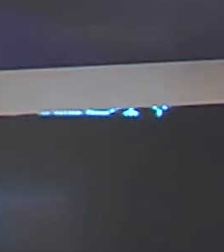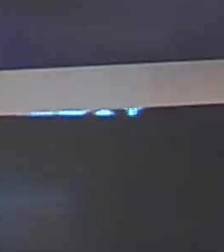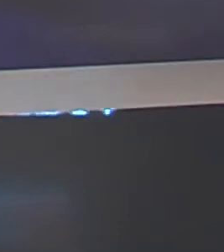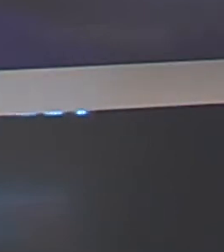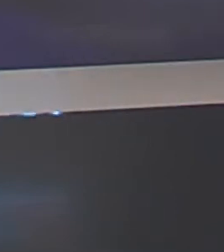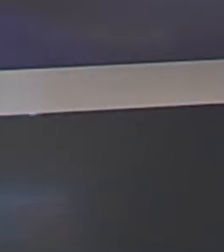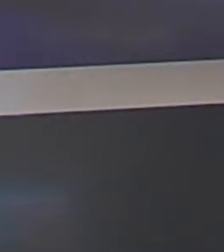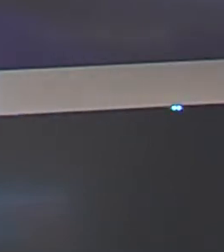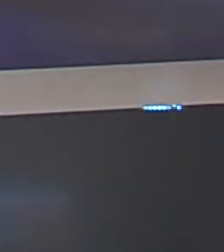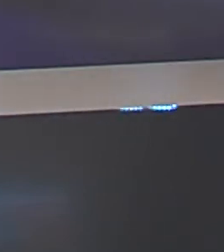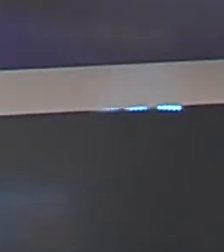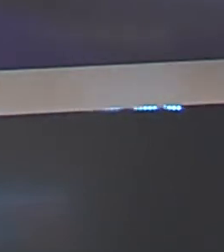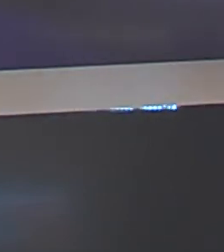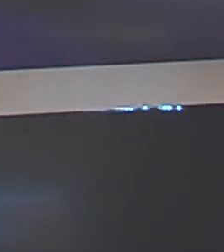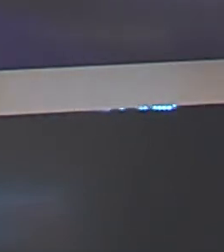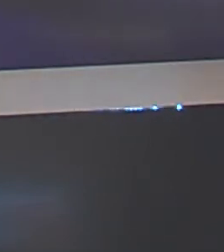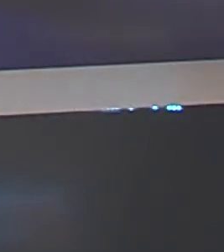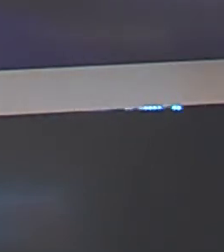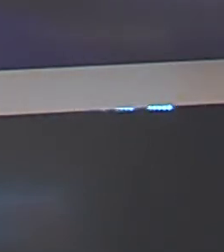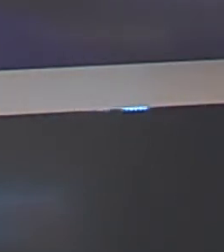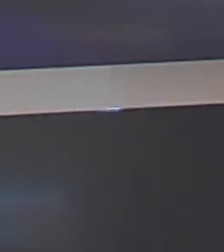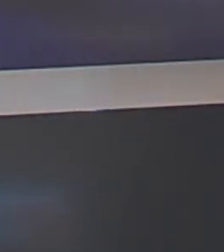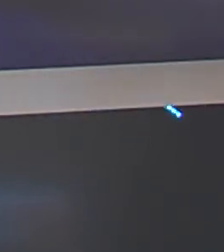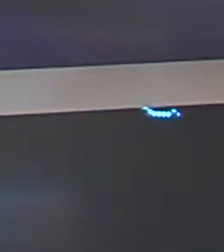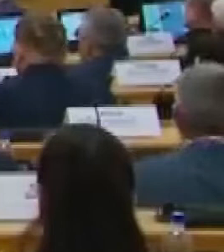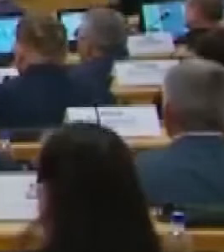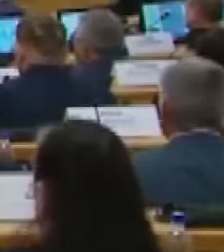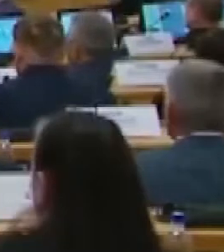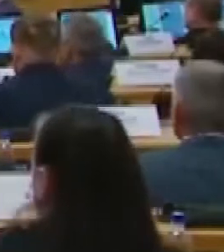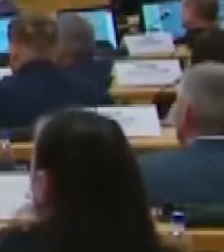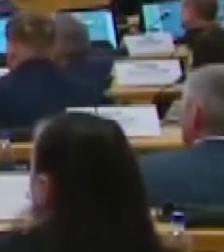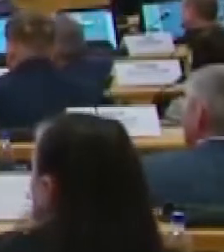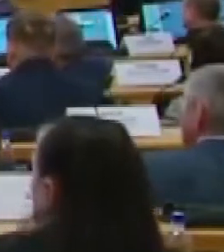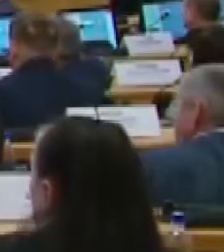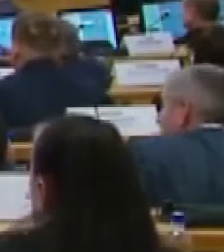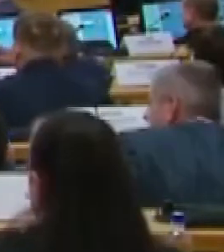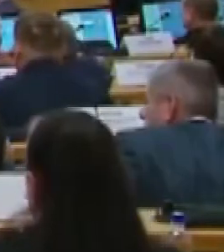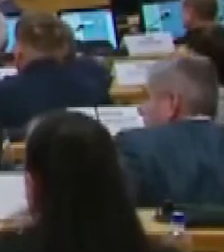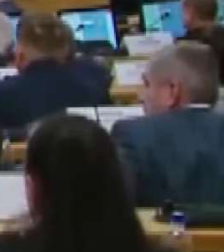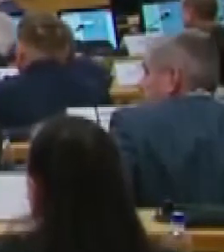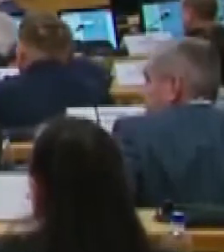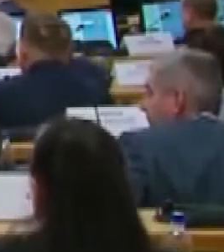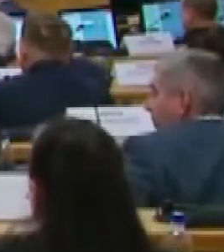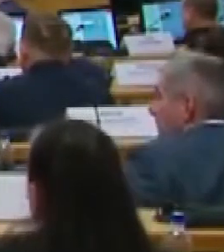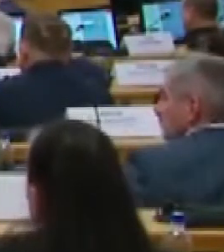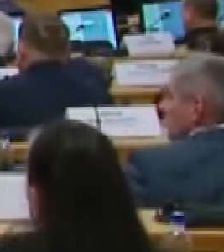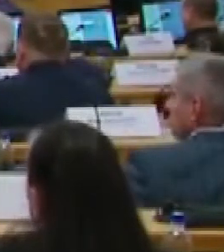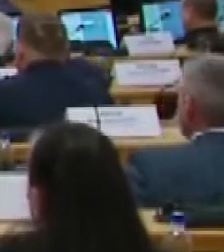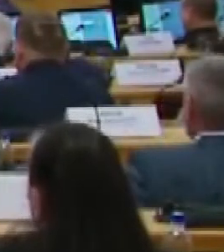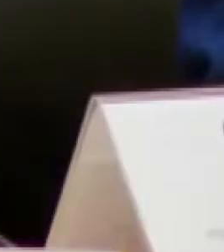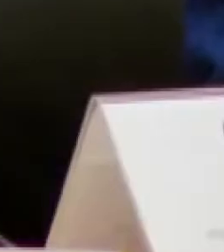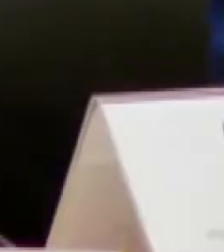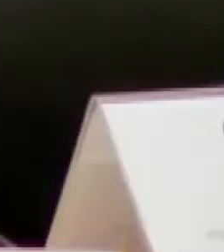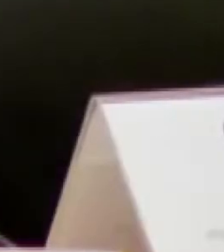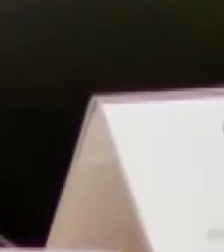Губернатор Тюменской области Александр Моор выступил с традиционным посланием депутатам. В ходе доклада глава региона доложил о текущей экономической